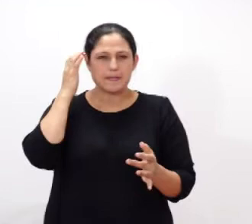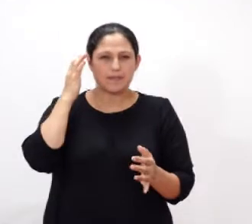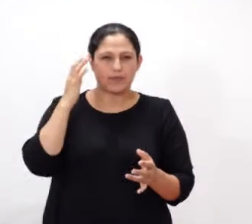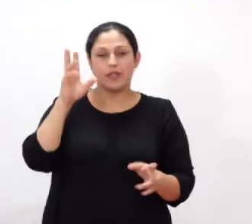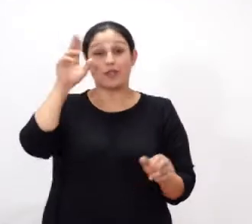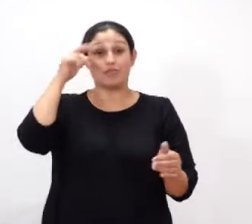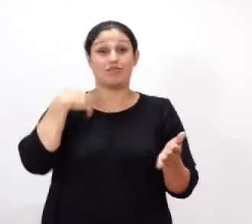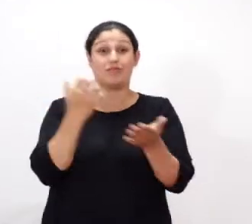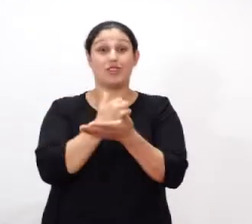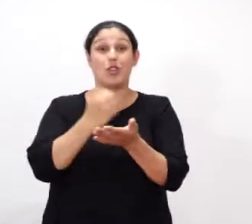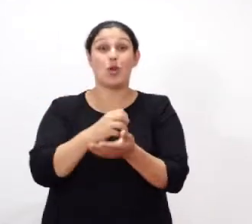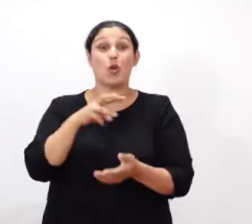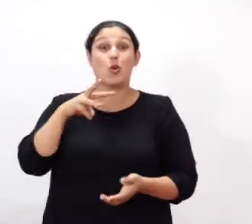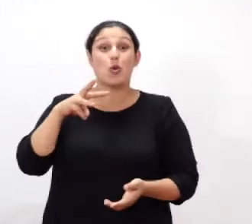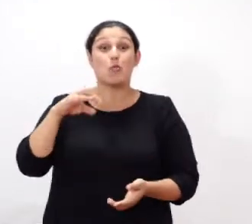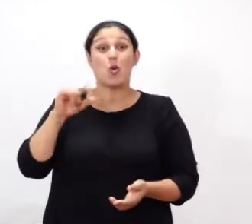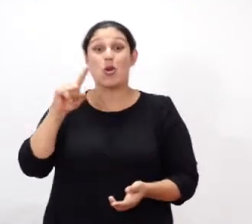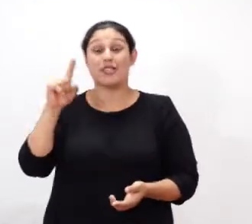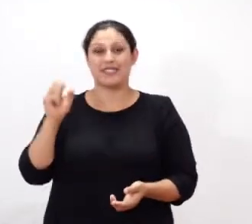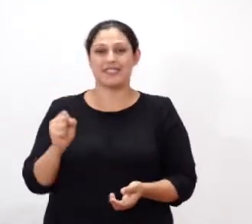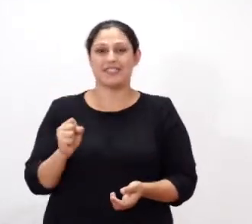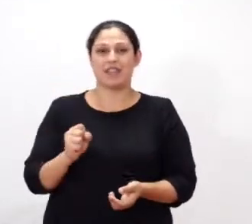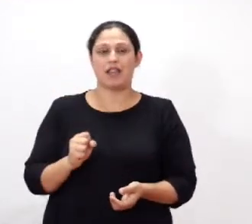غورک یافتم